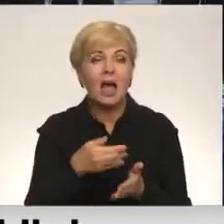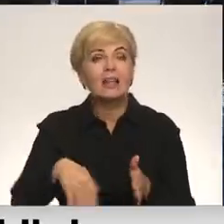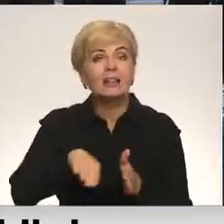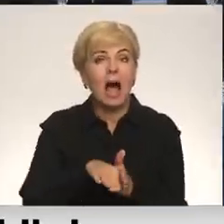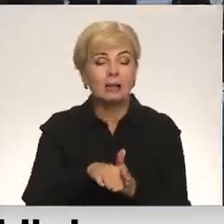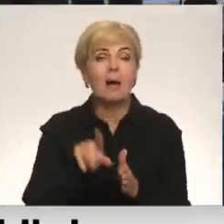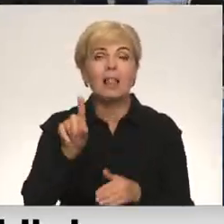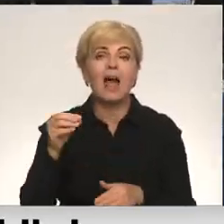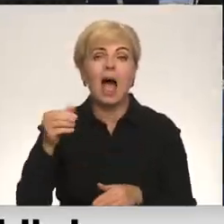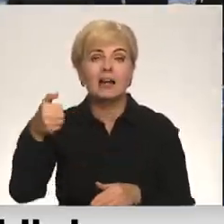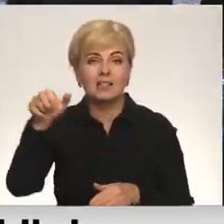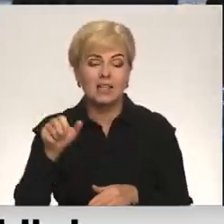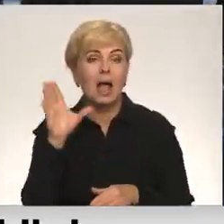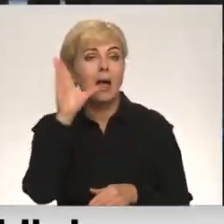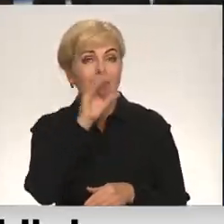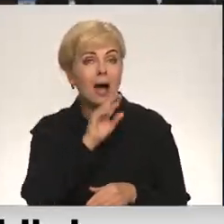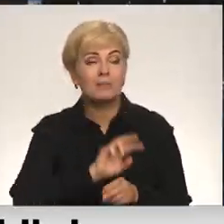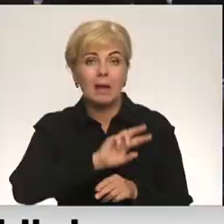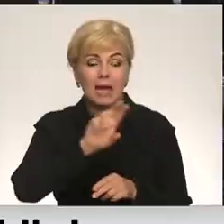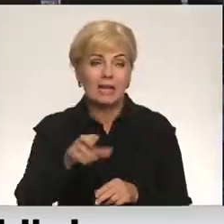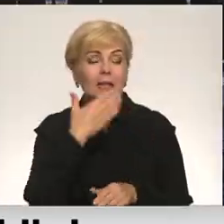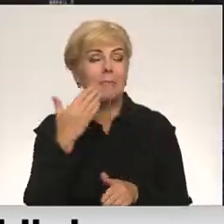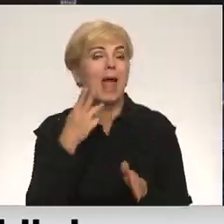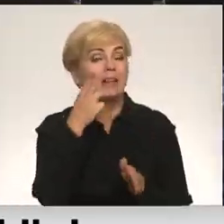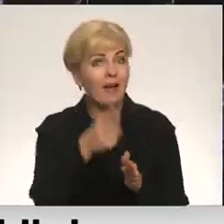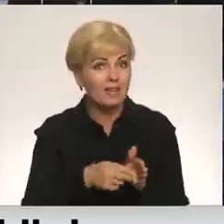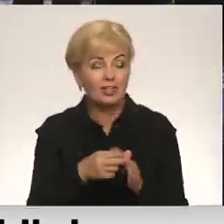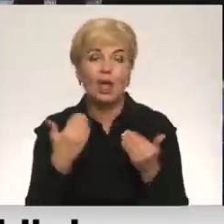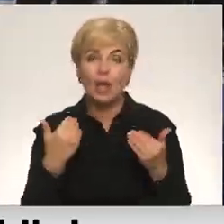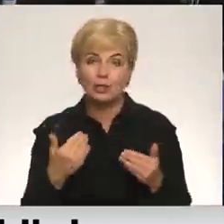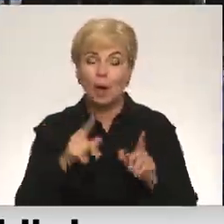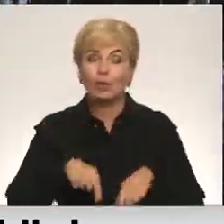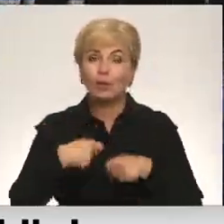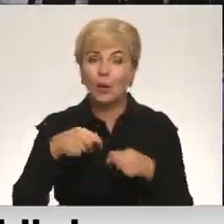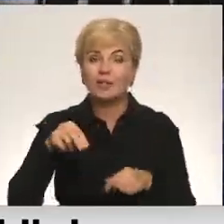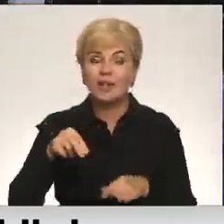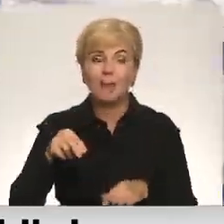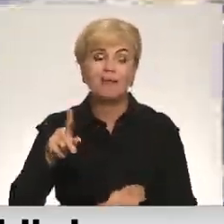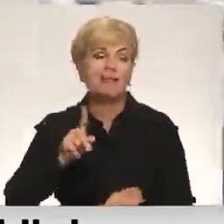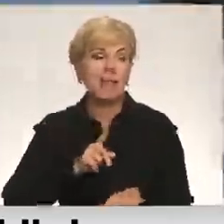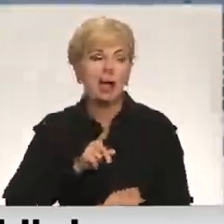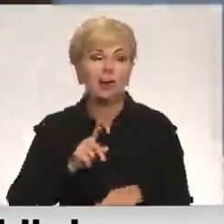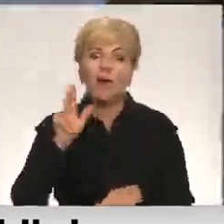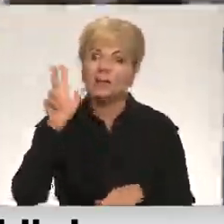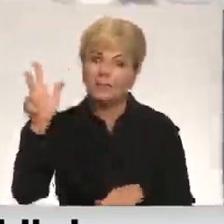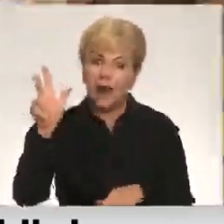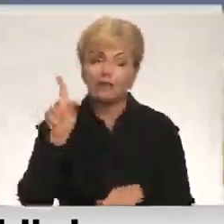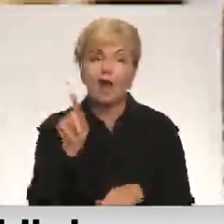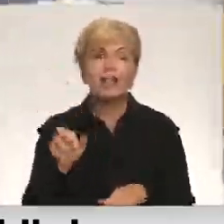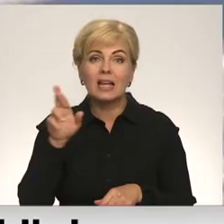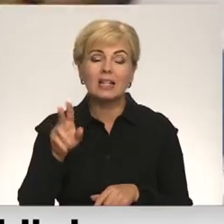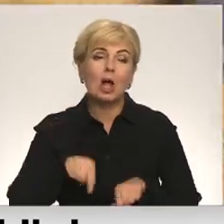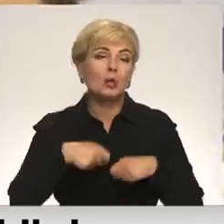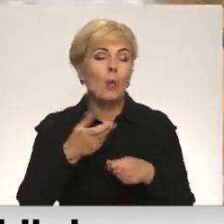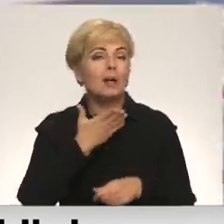Viņa smejot saka, ka paspējusi ielikt pēdējā vilcienā un šodien dos zemesarga zvērestu. Lidija savu pienesumu